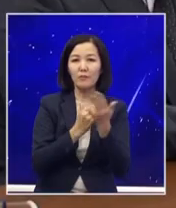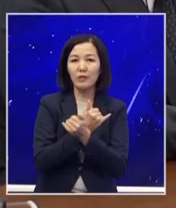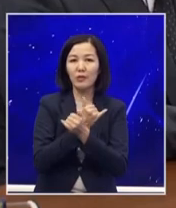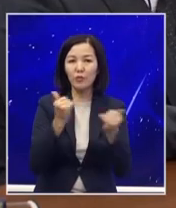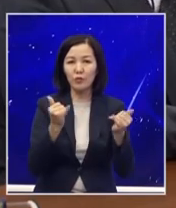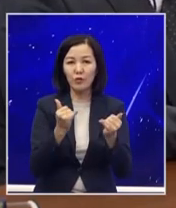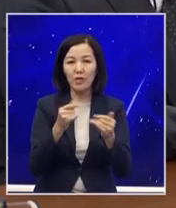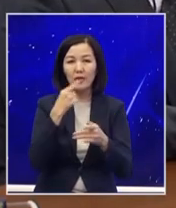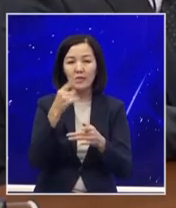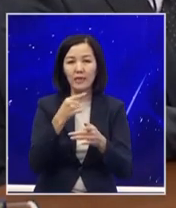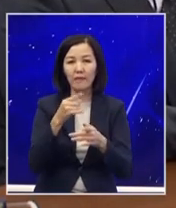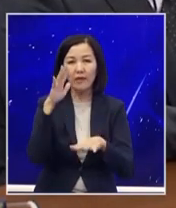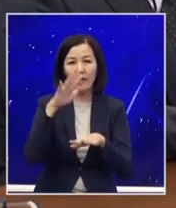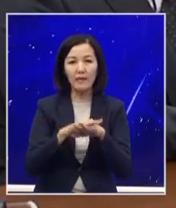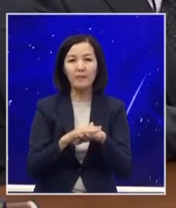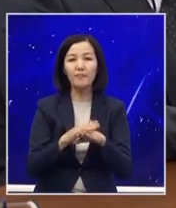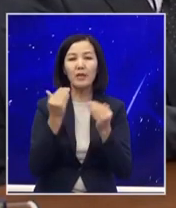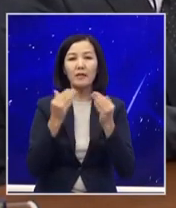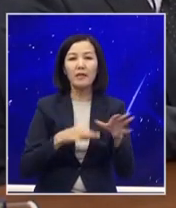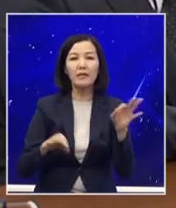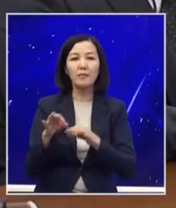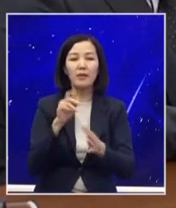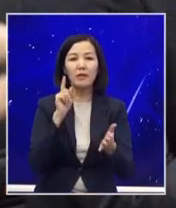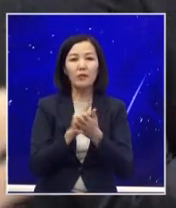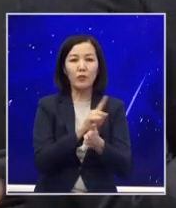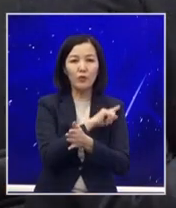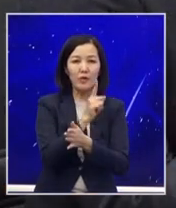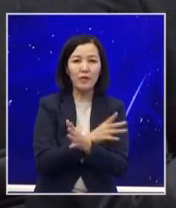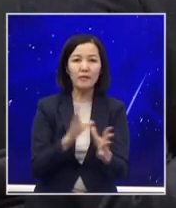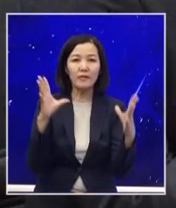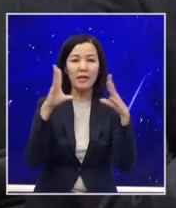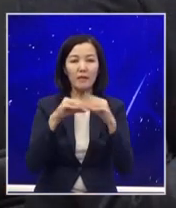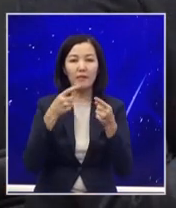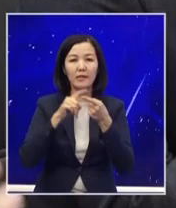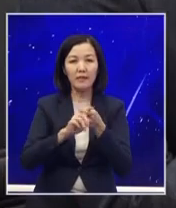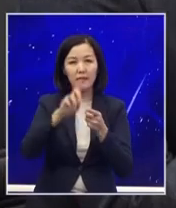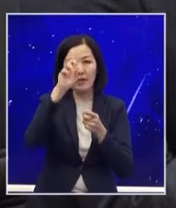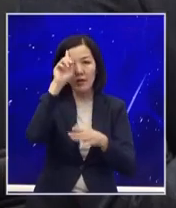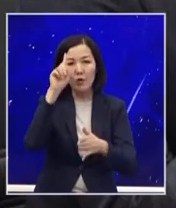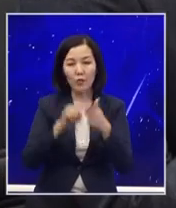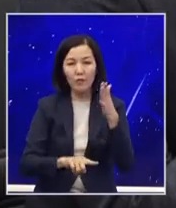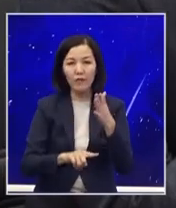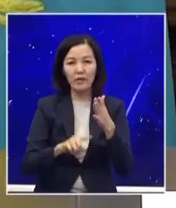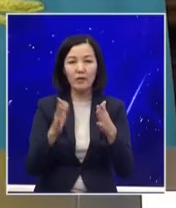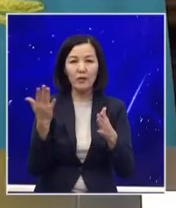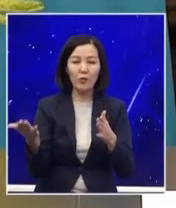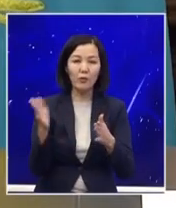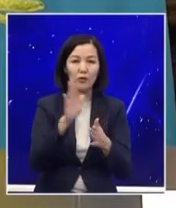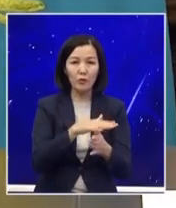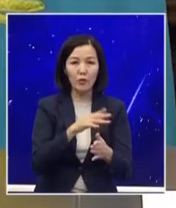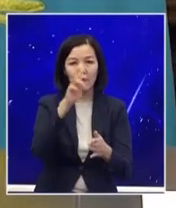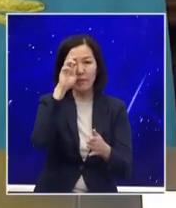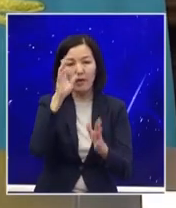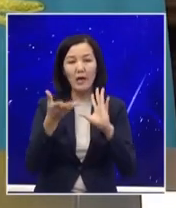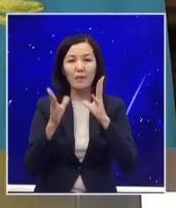качества оказания медуслуг, заявил он. Данный проект должен укрепить взаимосвязь стран, уверены обе стороны. По итогам встречи